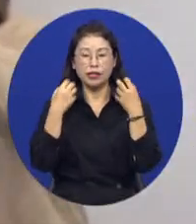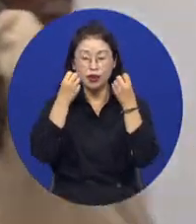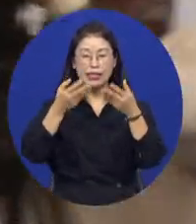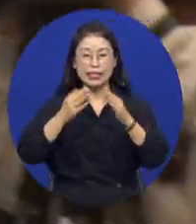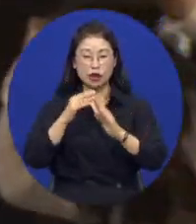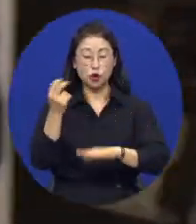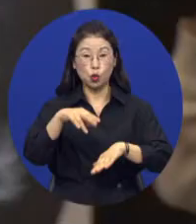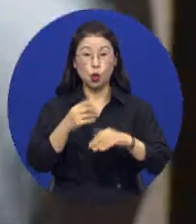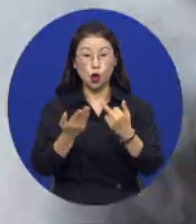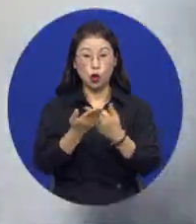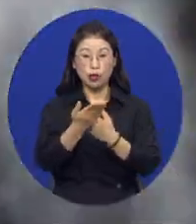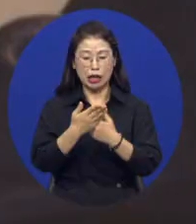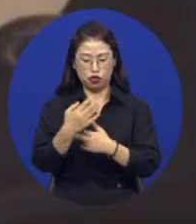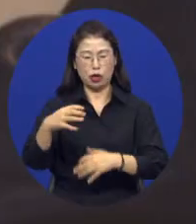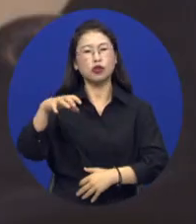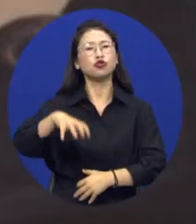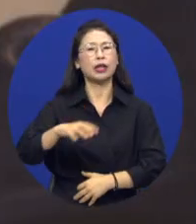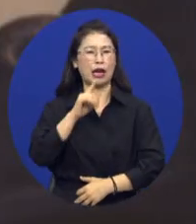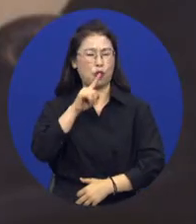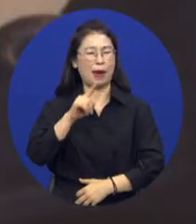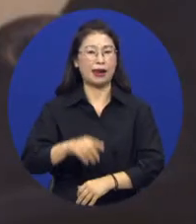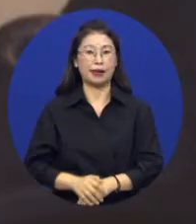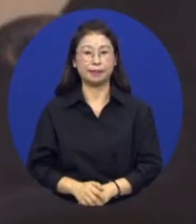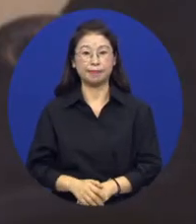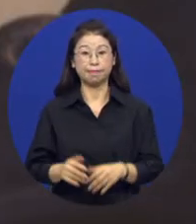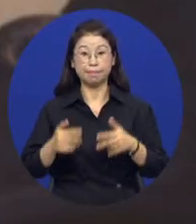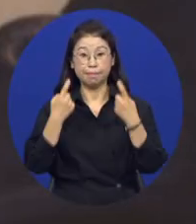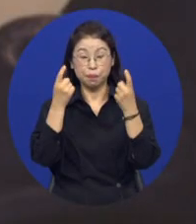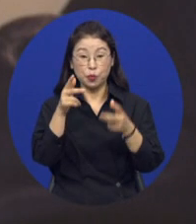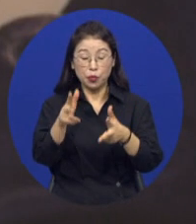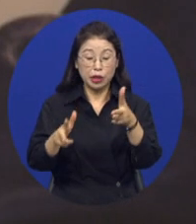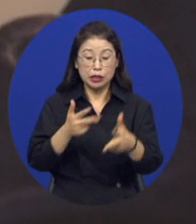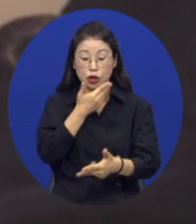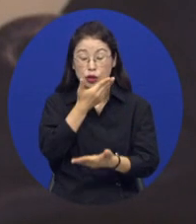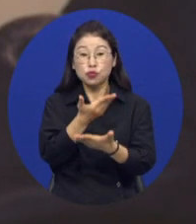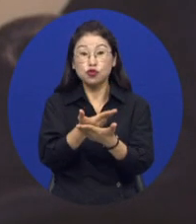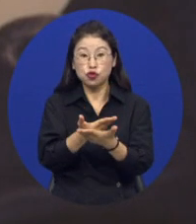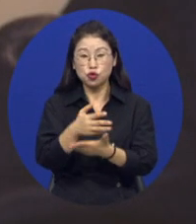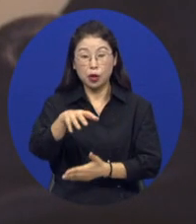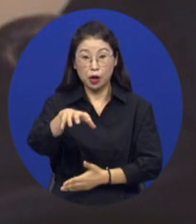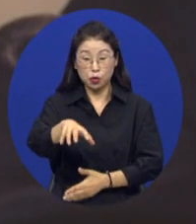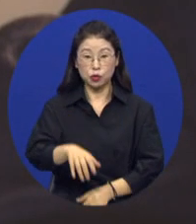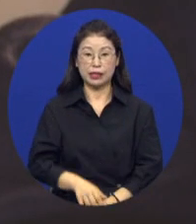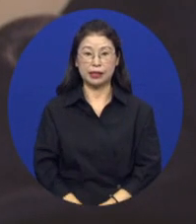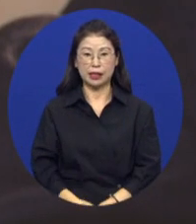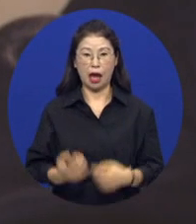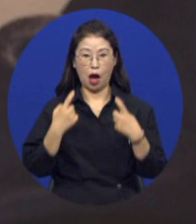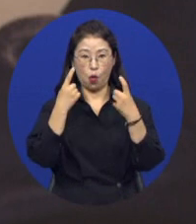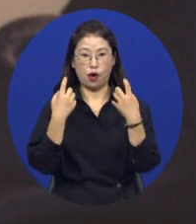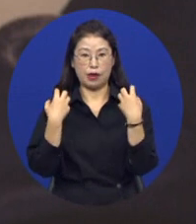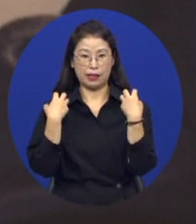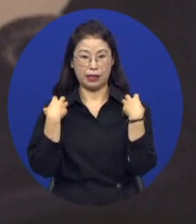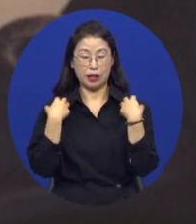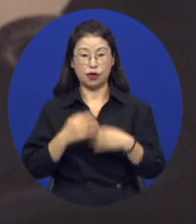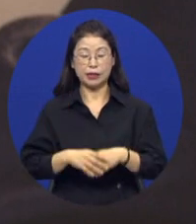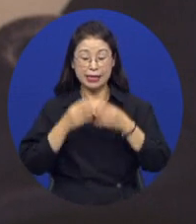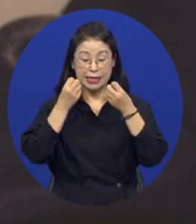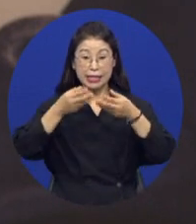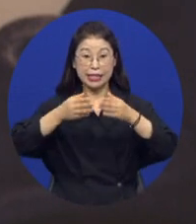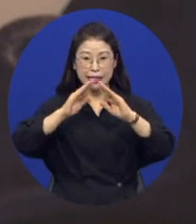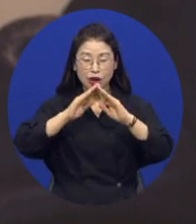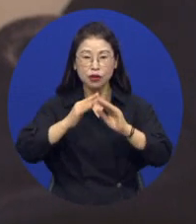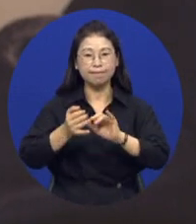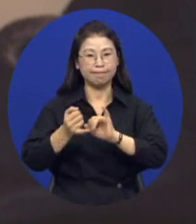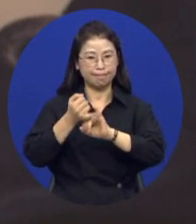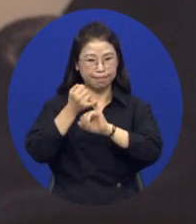신설과 제주 배치였습니다. 관광산업의 컨트롤타워인 관광청을